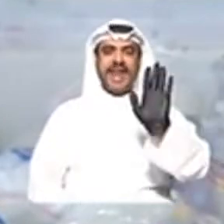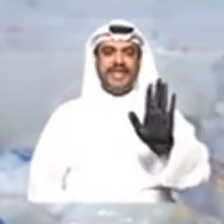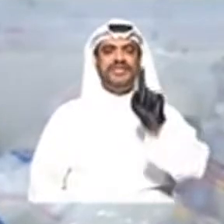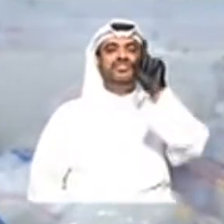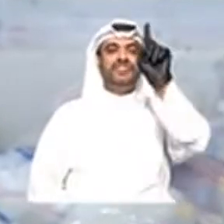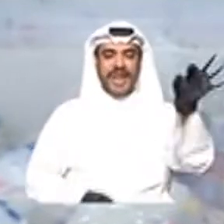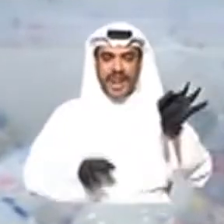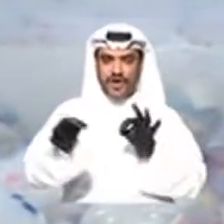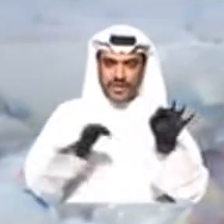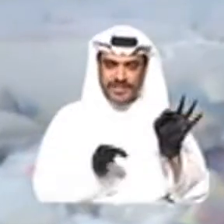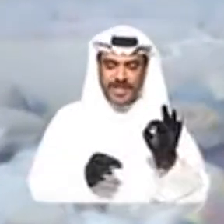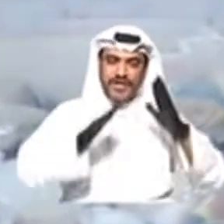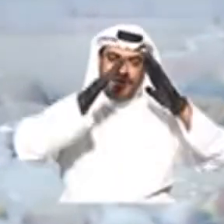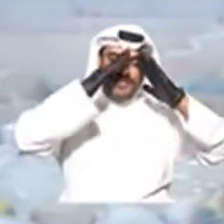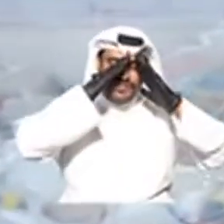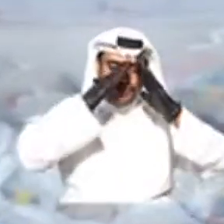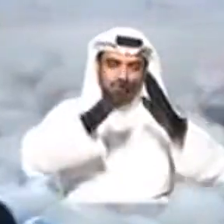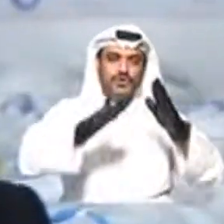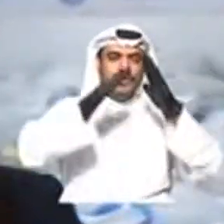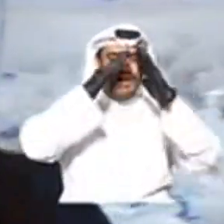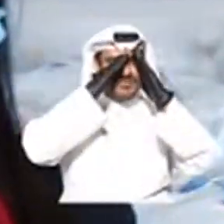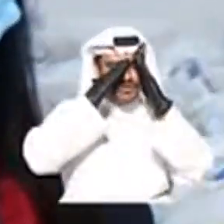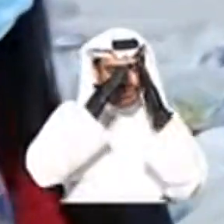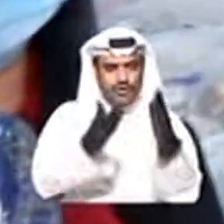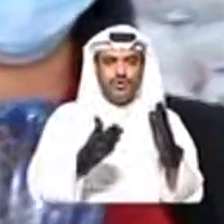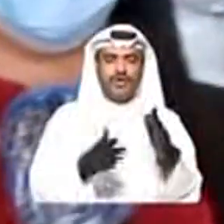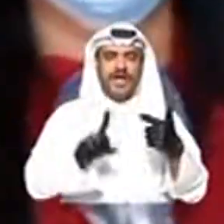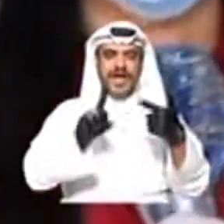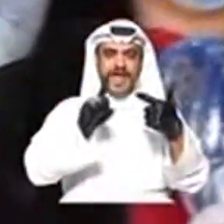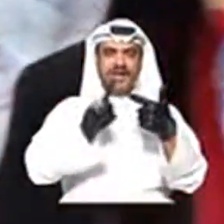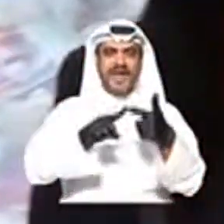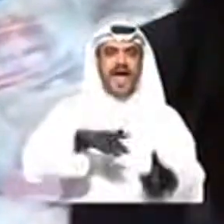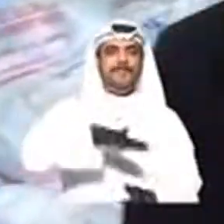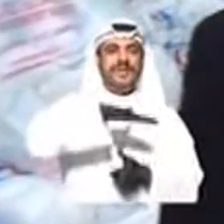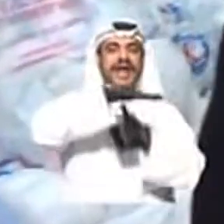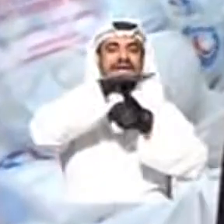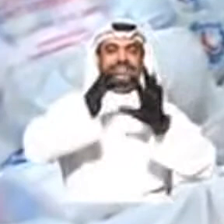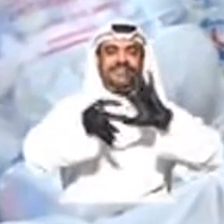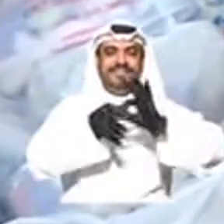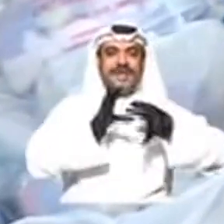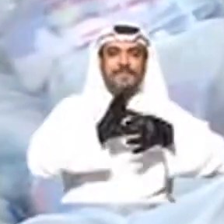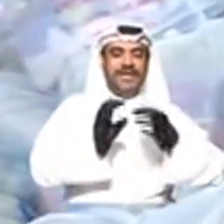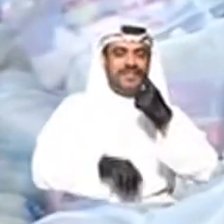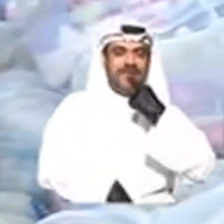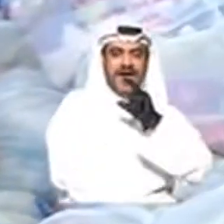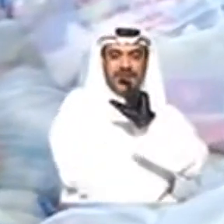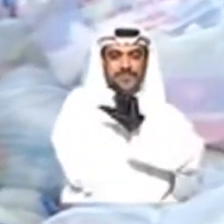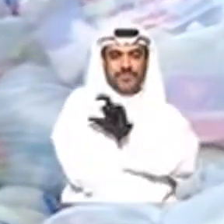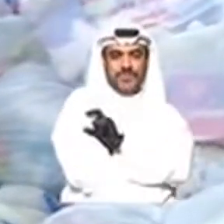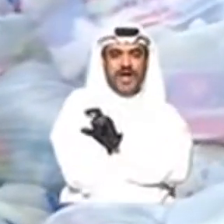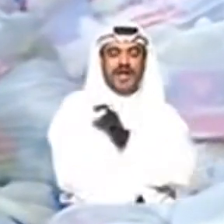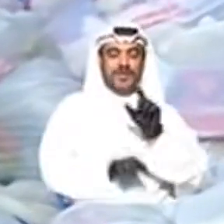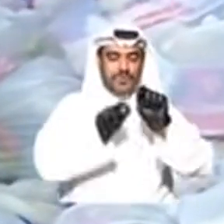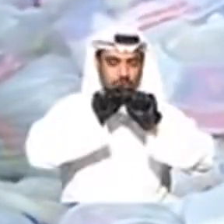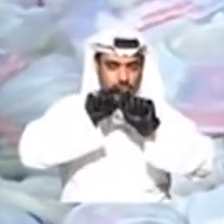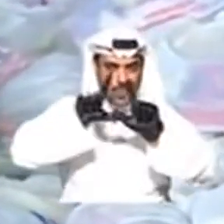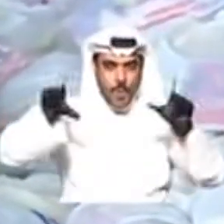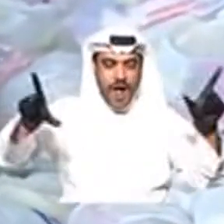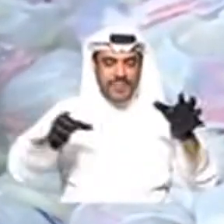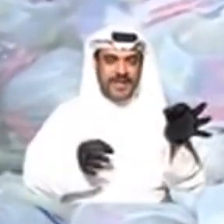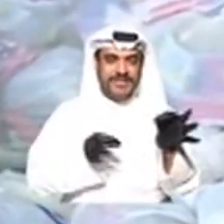جزيل الشكر لك السيد انور الحساوي، نائب رئيس مجلس اداره جمعيه الهلال الاحمر الكويتي، على هذه التوضيحات وهذه